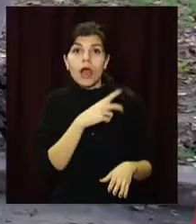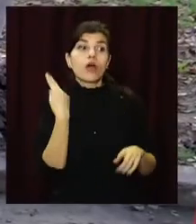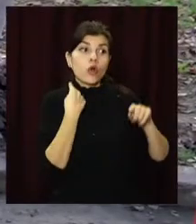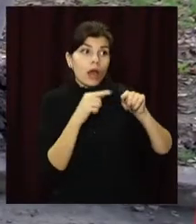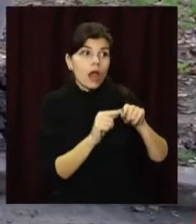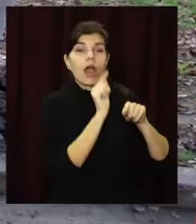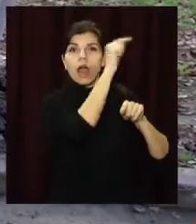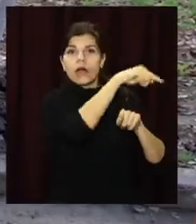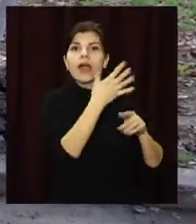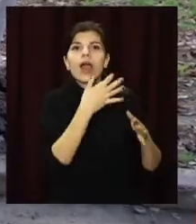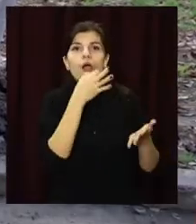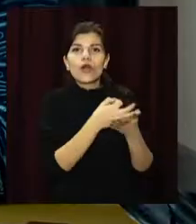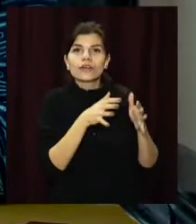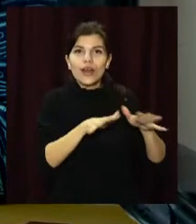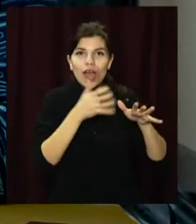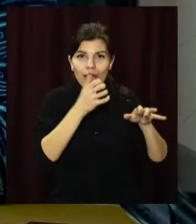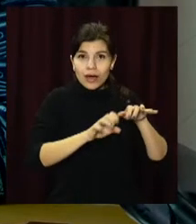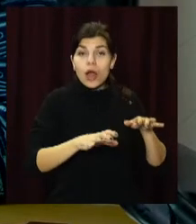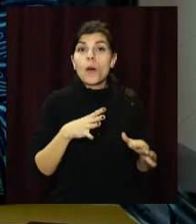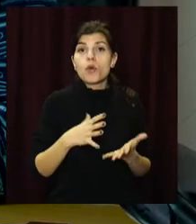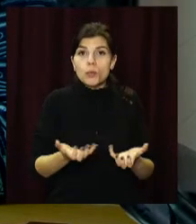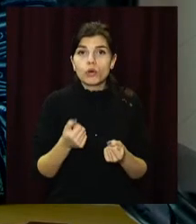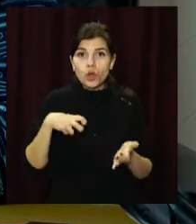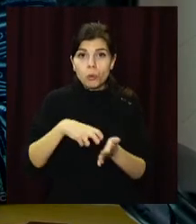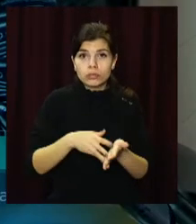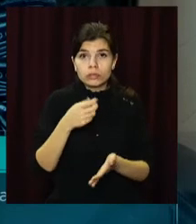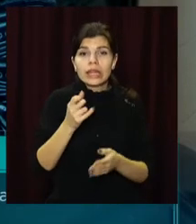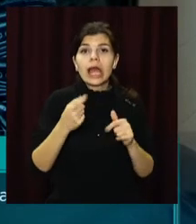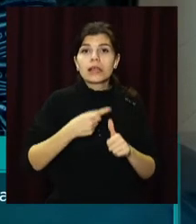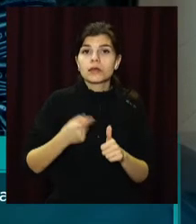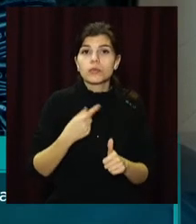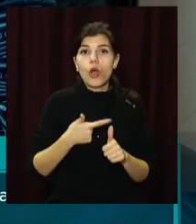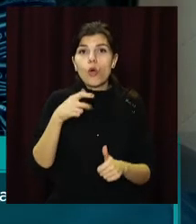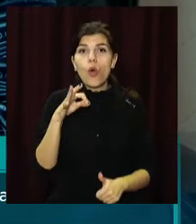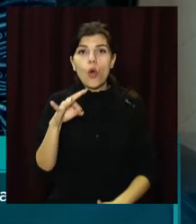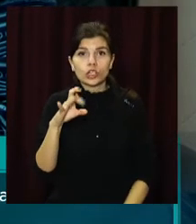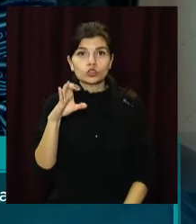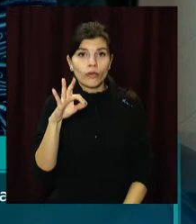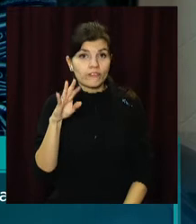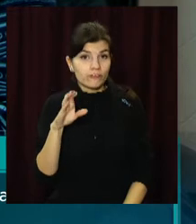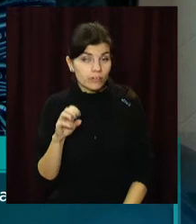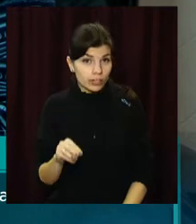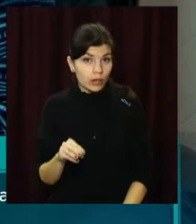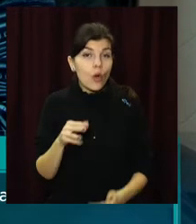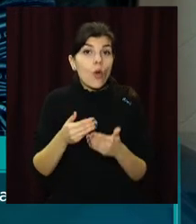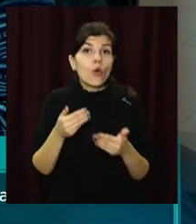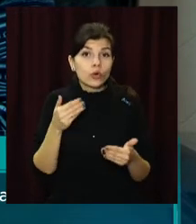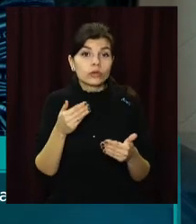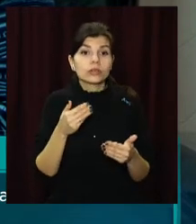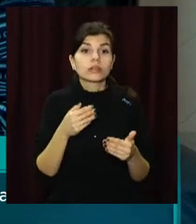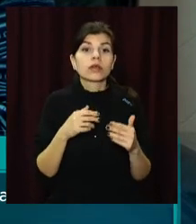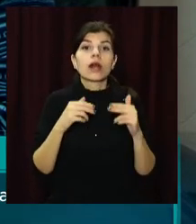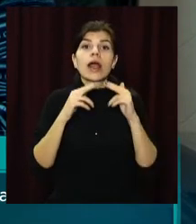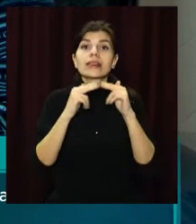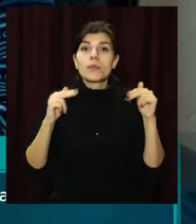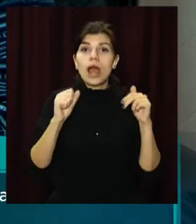заборгувало підприємство, що надавало теплоносій. Було отримано письмо на ім'я горсовета від ПАД